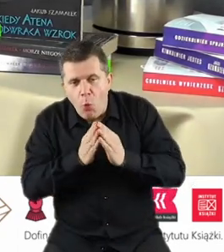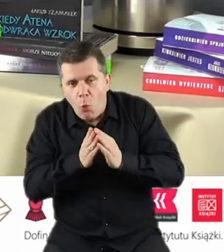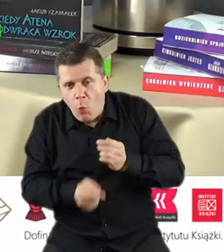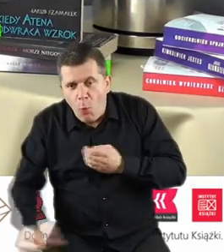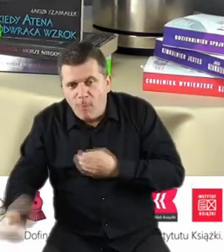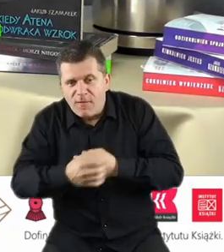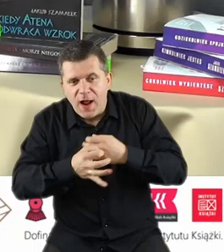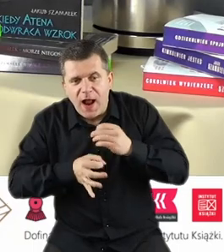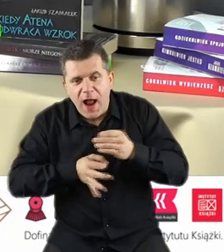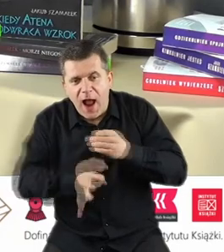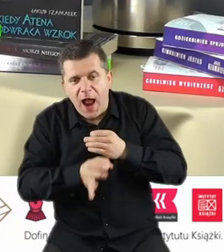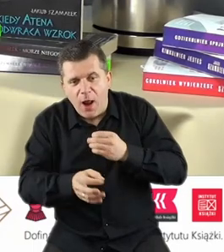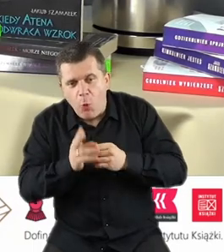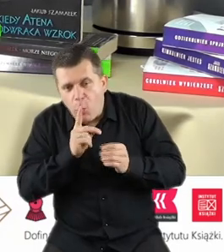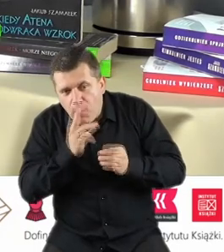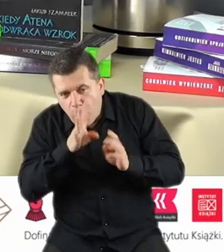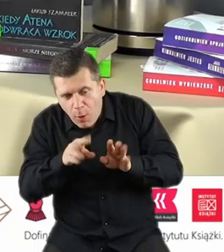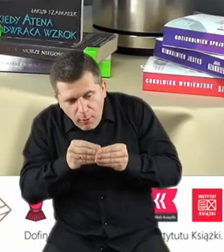był to poziom,